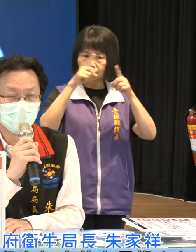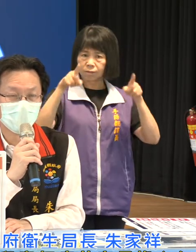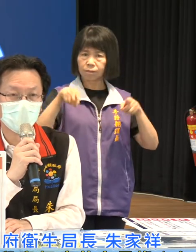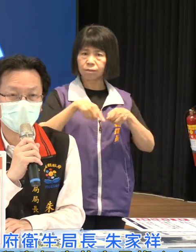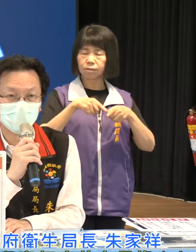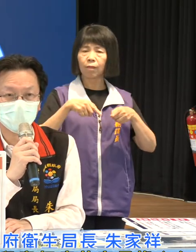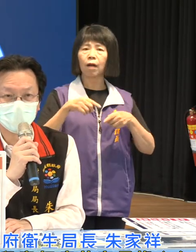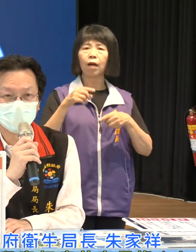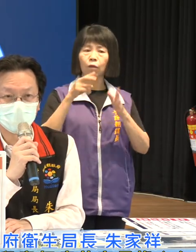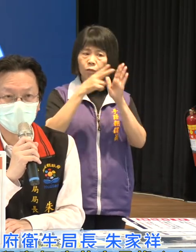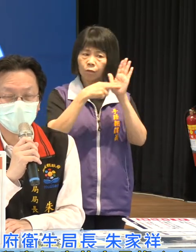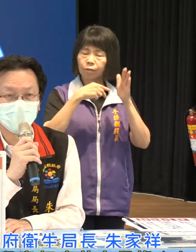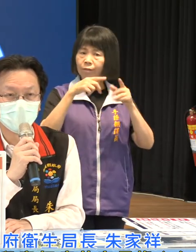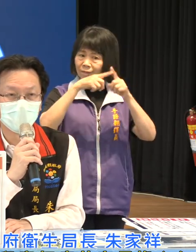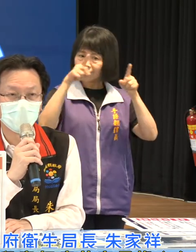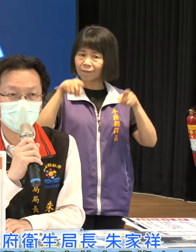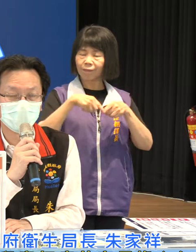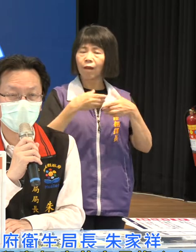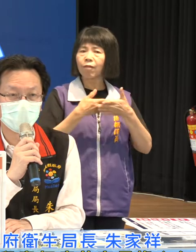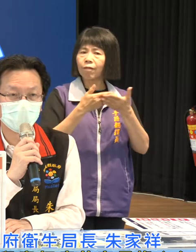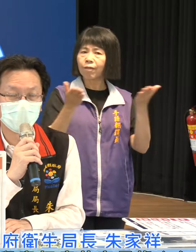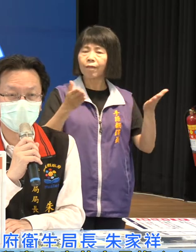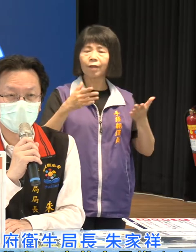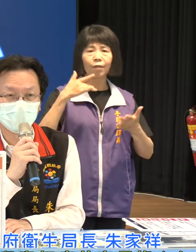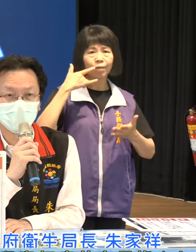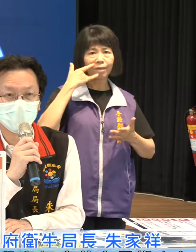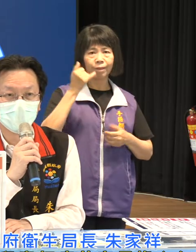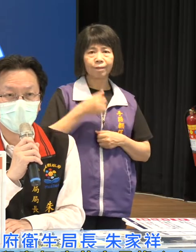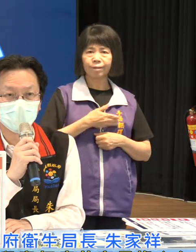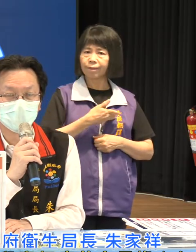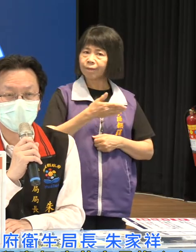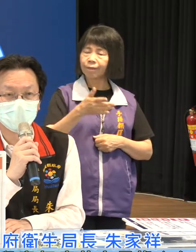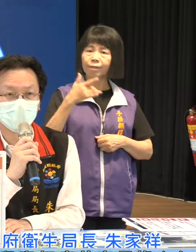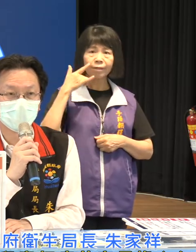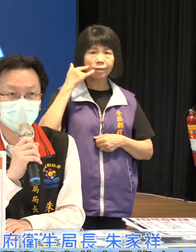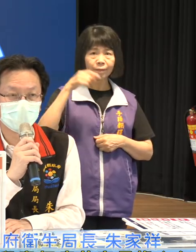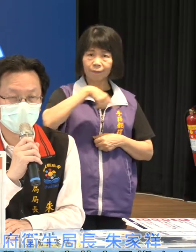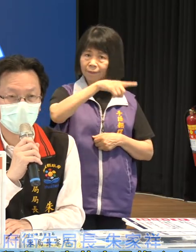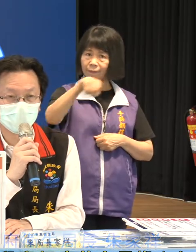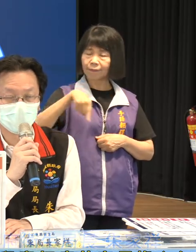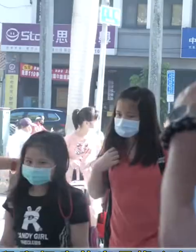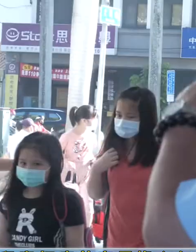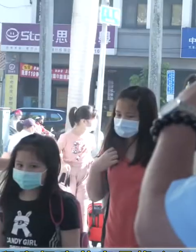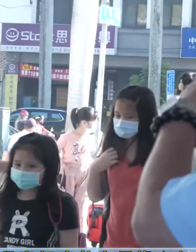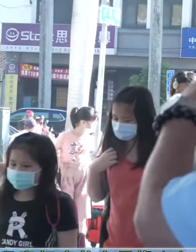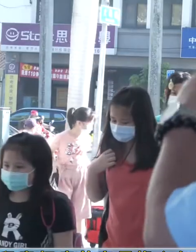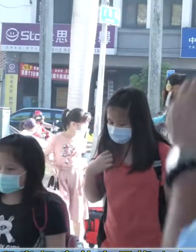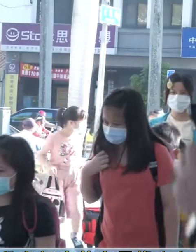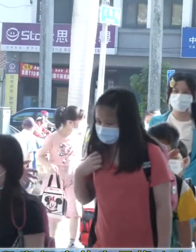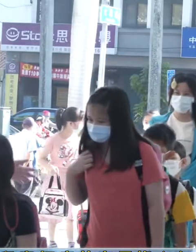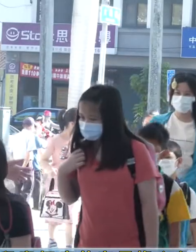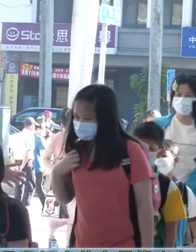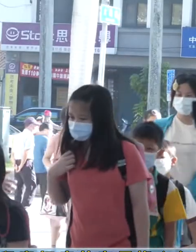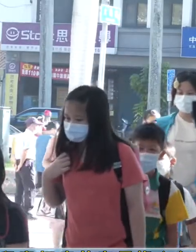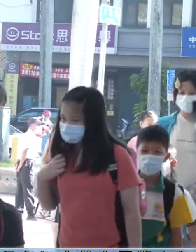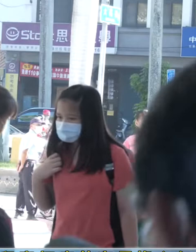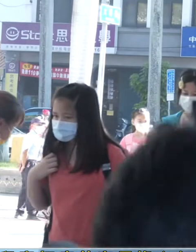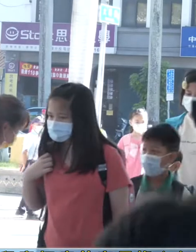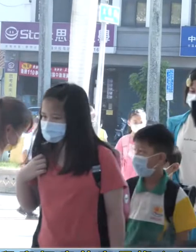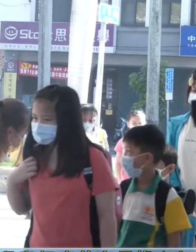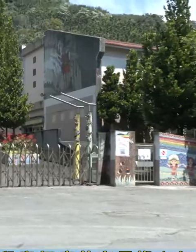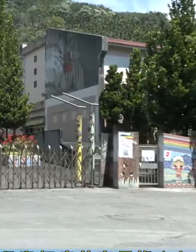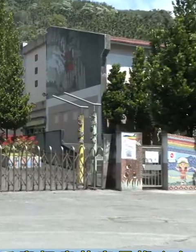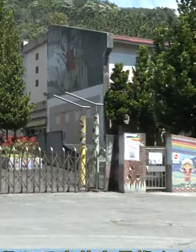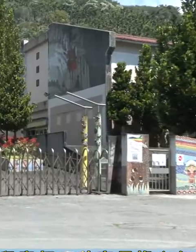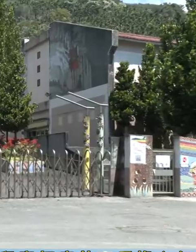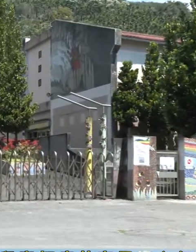书给我们的家长。希望能够让家长这个思考。 对于有些家庭为单亲隔